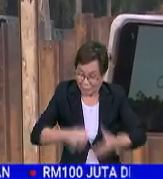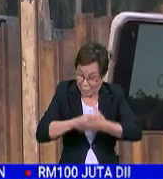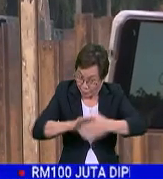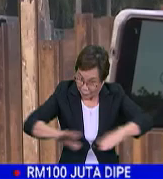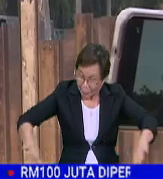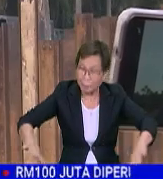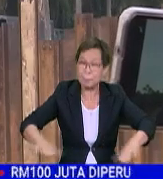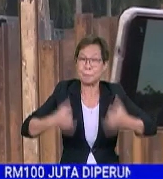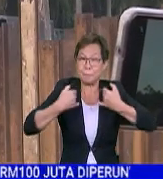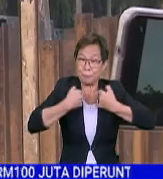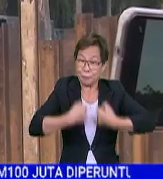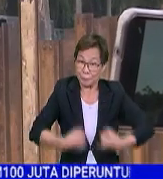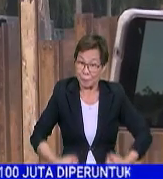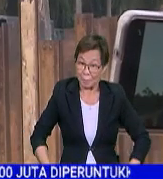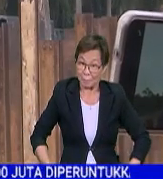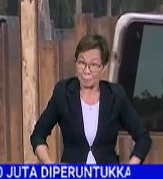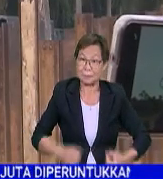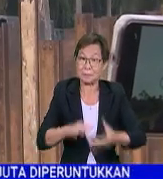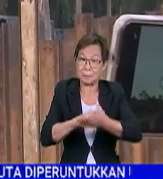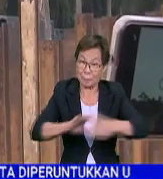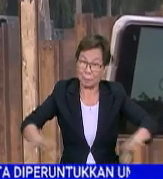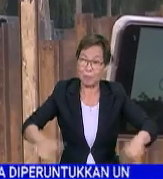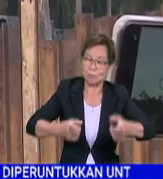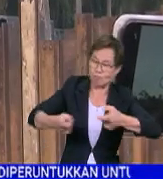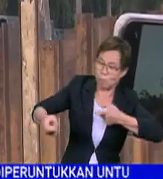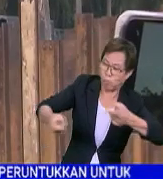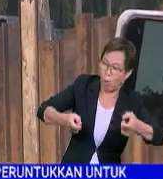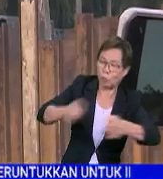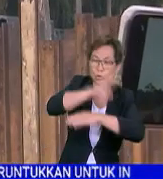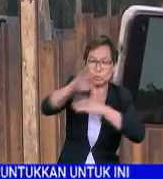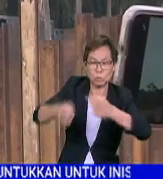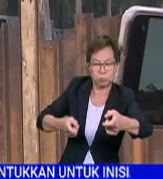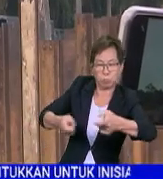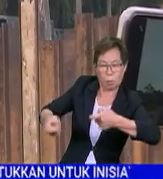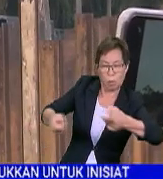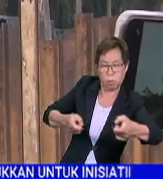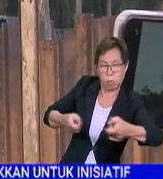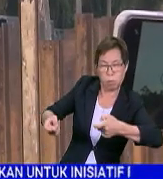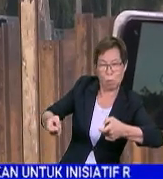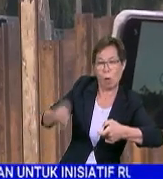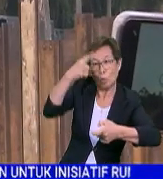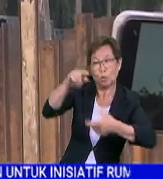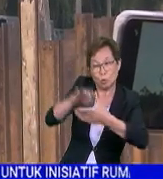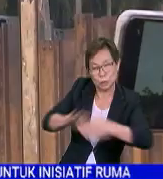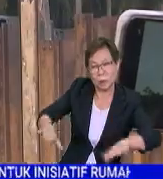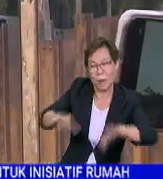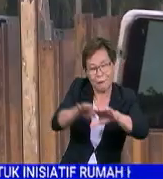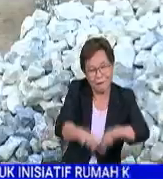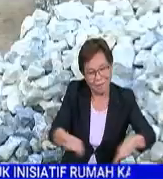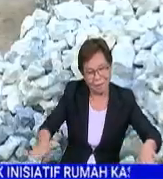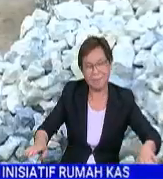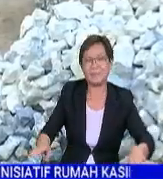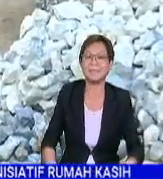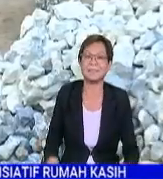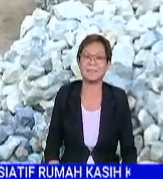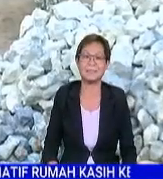dia punya kawalan sebelah ngaji akibat Semoga lain yang untuk keselamatan anak hai